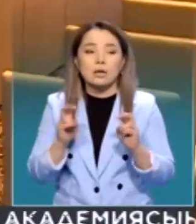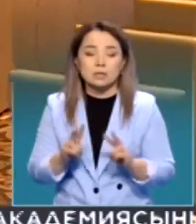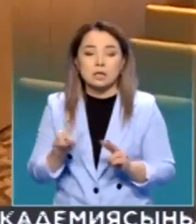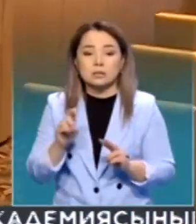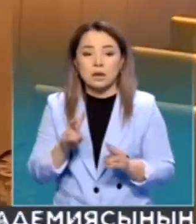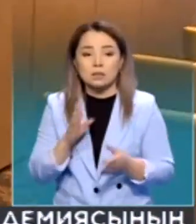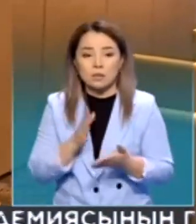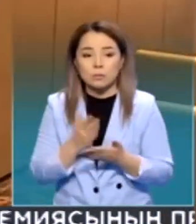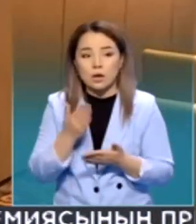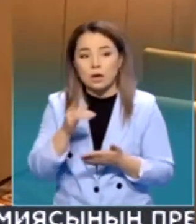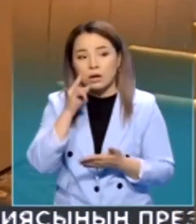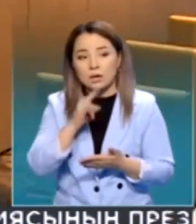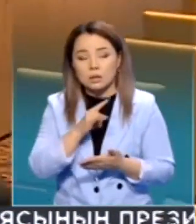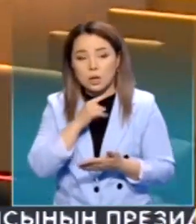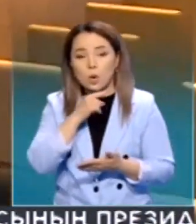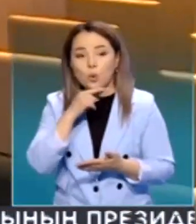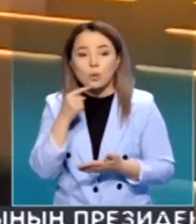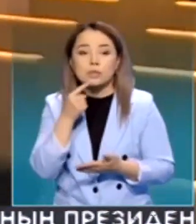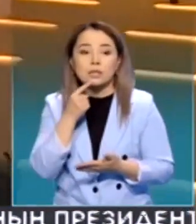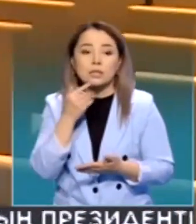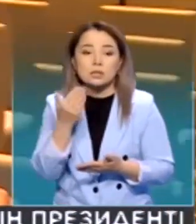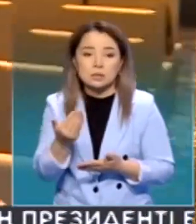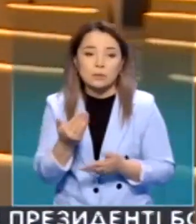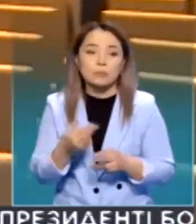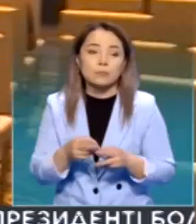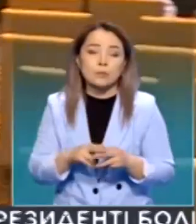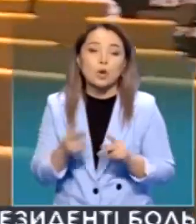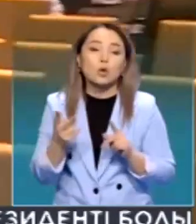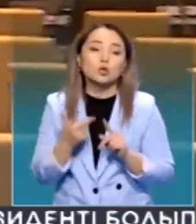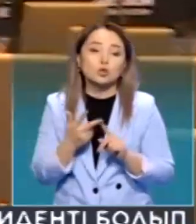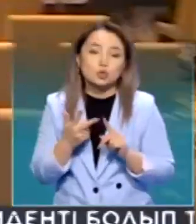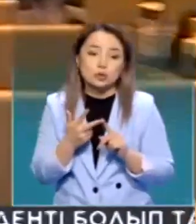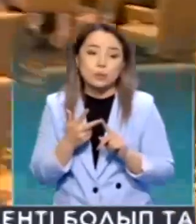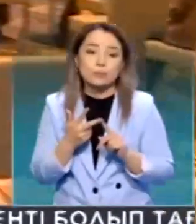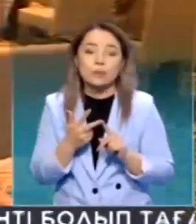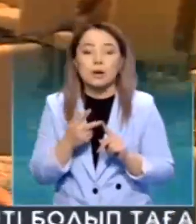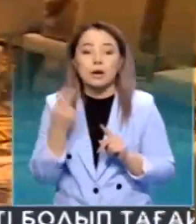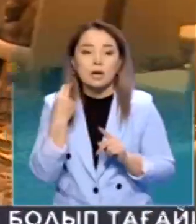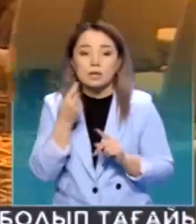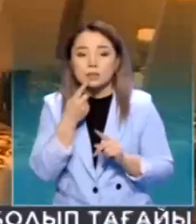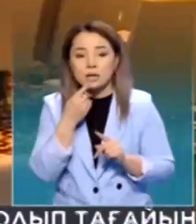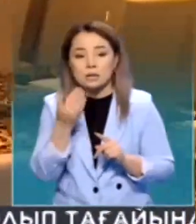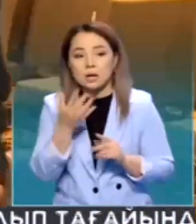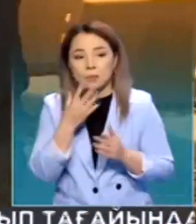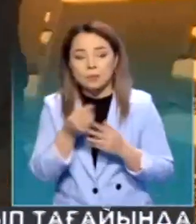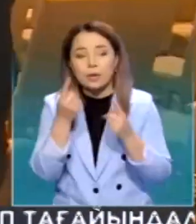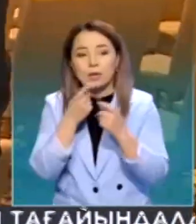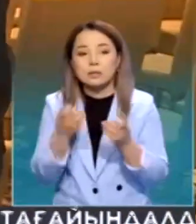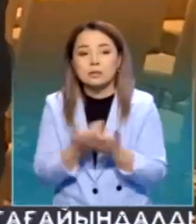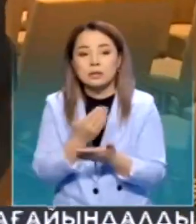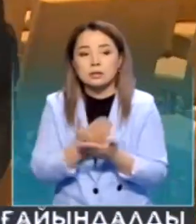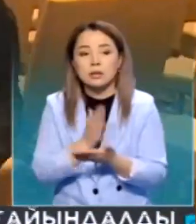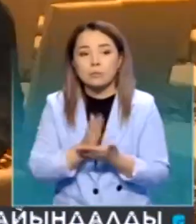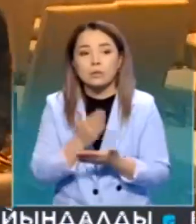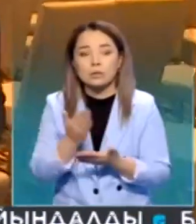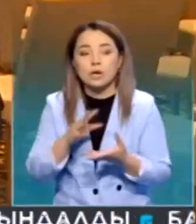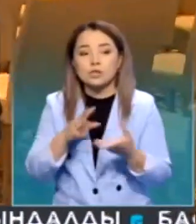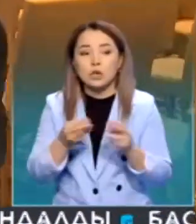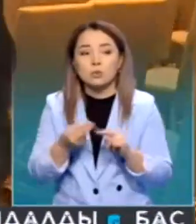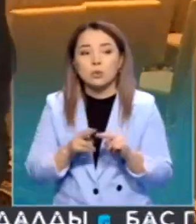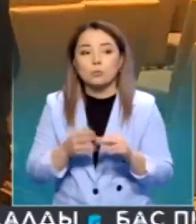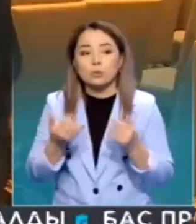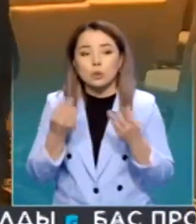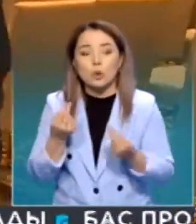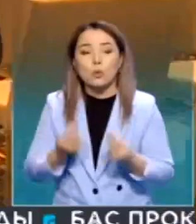бар. Біреуінде қазақ және орыс тілдерінде, ал үшіншісінде ағылшын тілінде ақпарат таратып жатыр. Жалпы